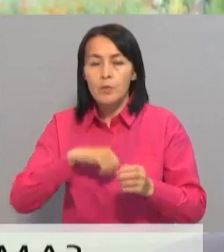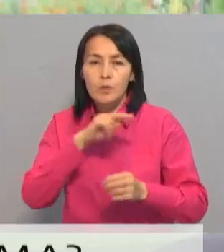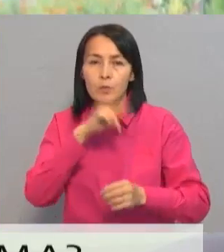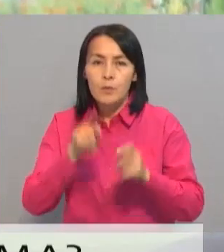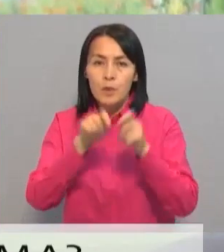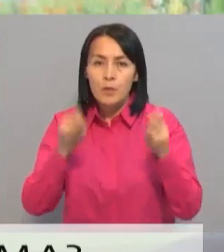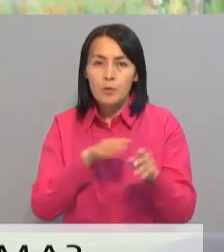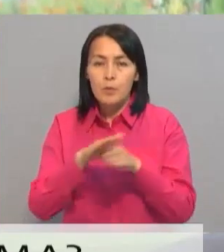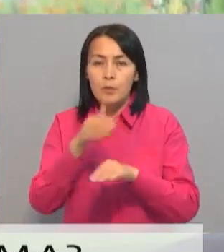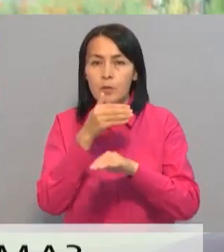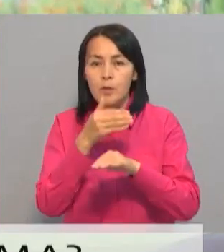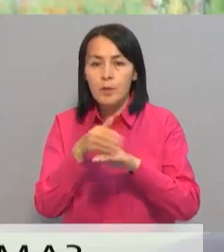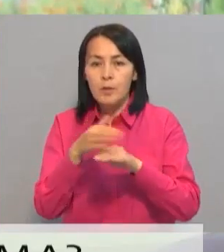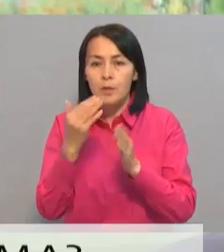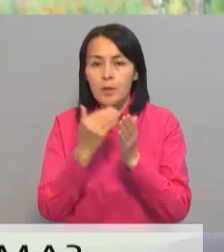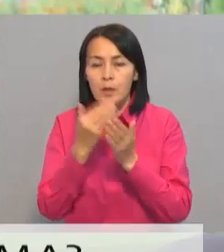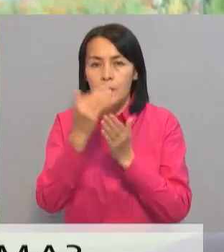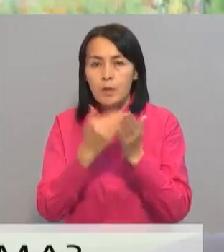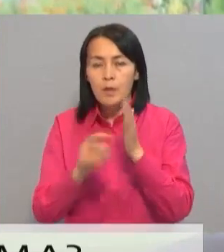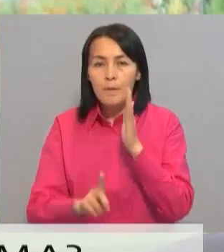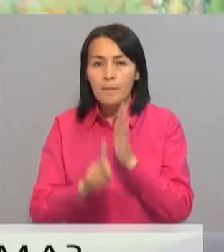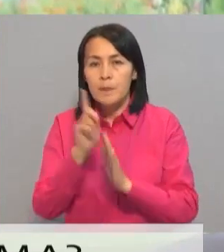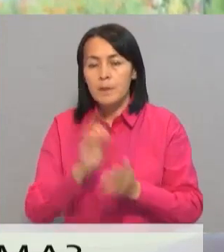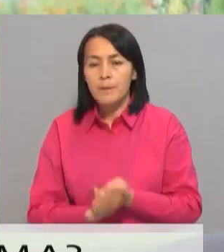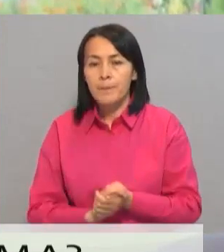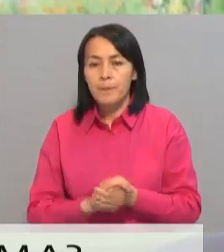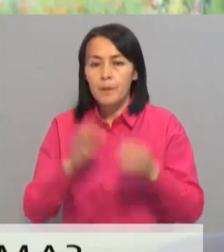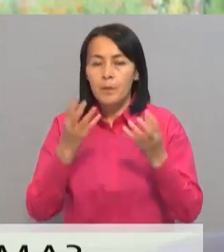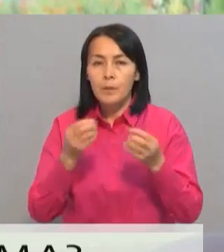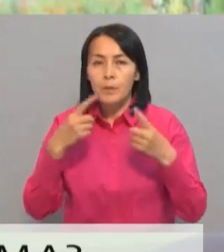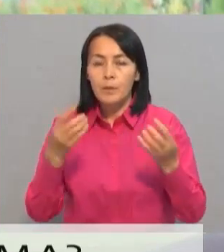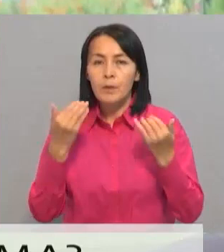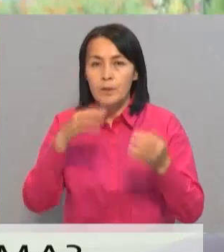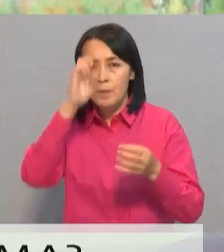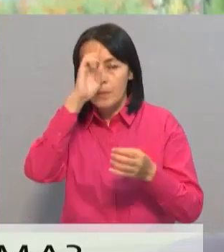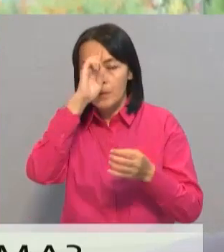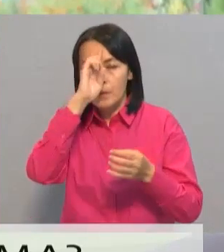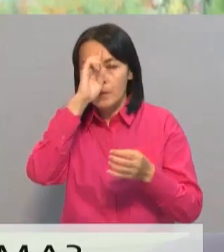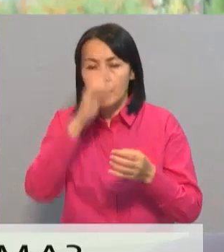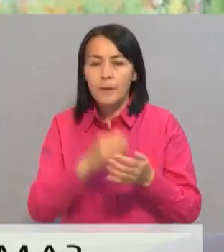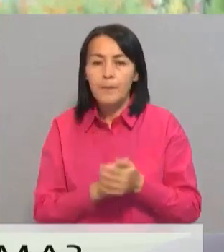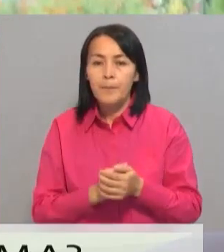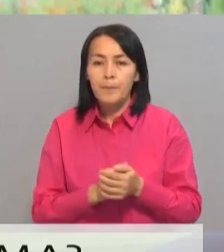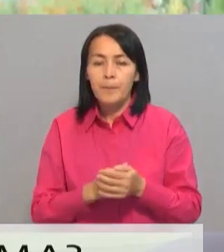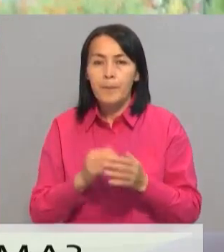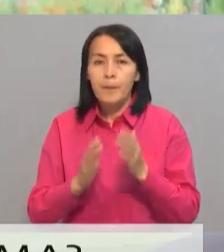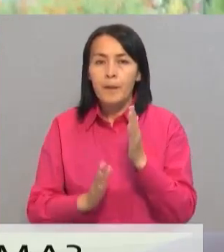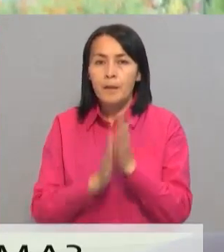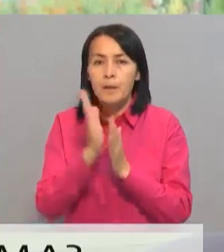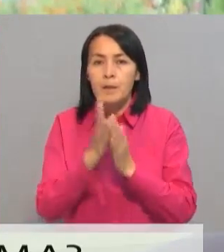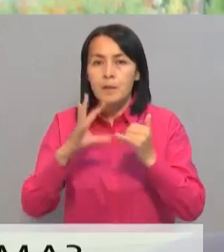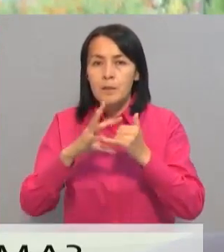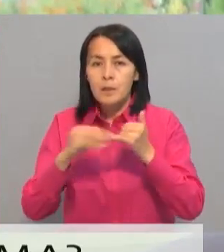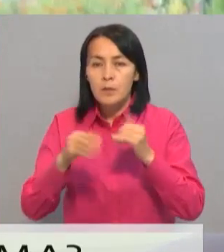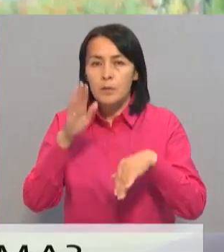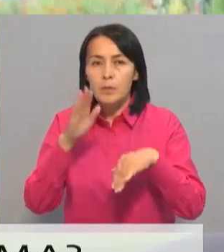кәсибин ашыруу боюнча акча бөлүнүп, бағдарлама биыл жылдан баштап басылып кетти. Одан бөлөк мына азыр мемлекет тарапынан экстик жерлердин кунарлыгын